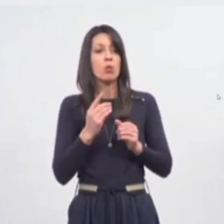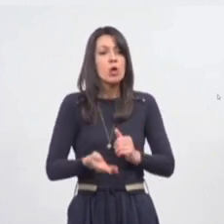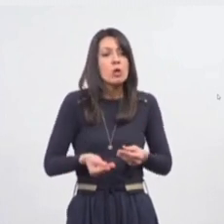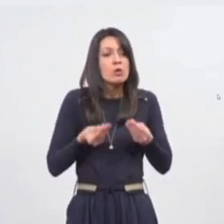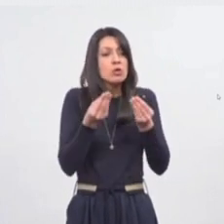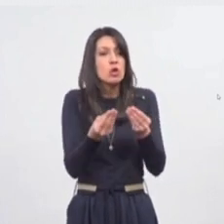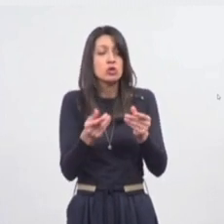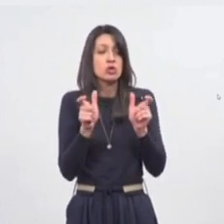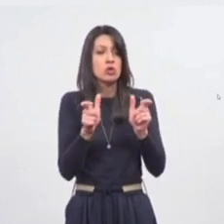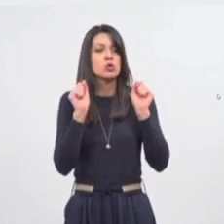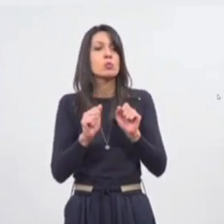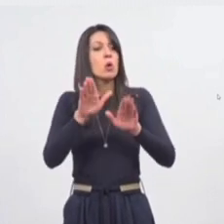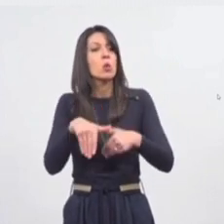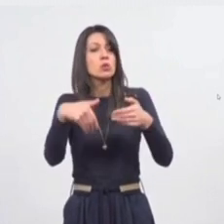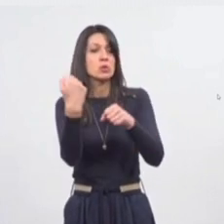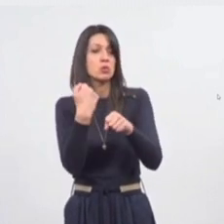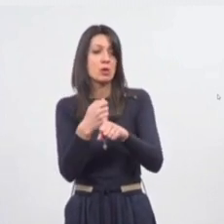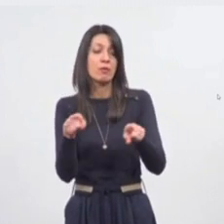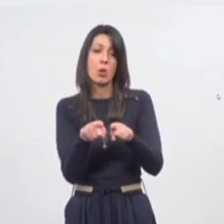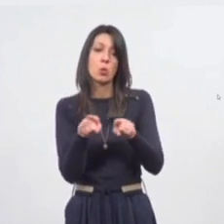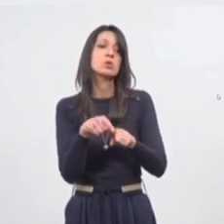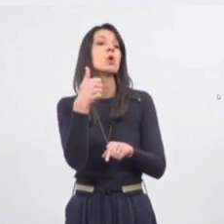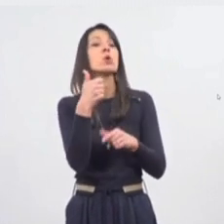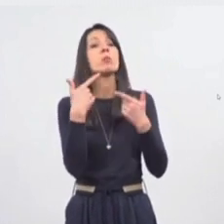leur liberté de création et d'expression.